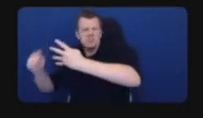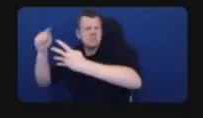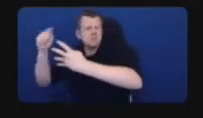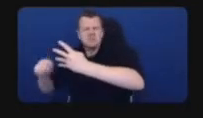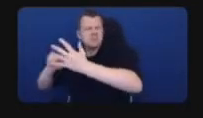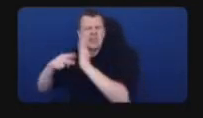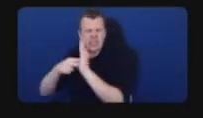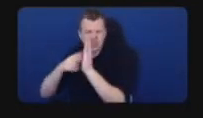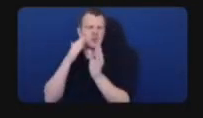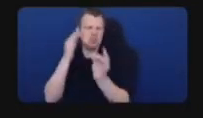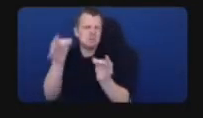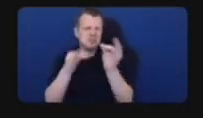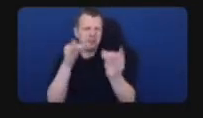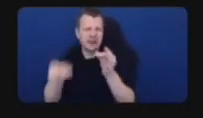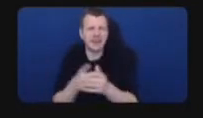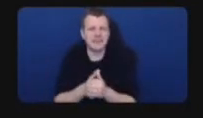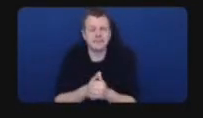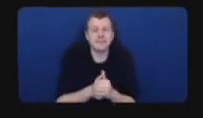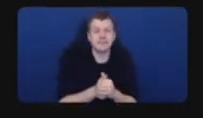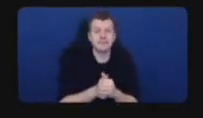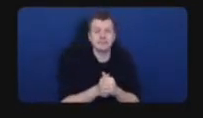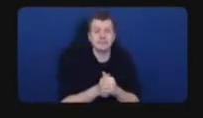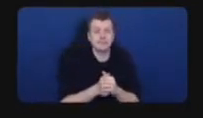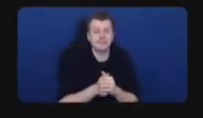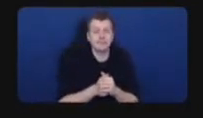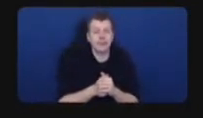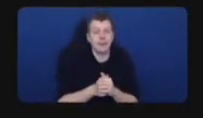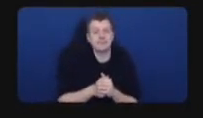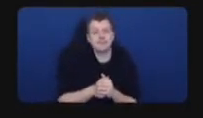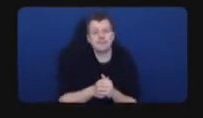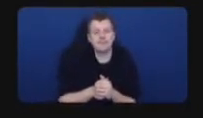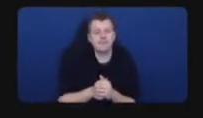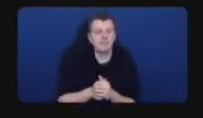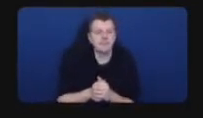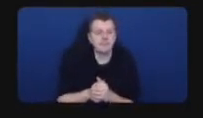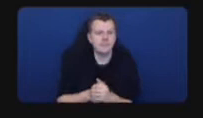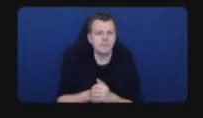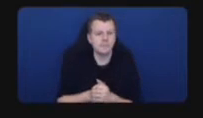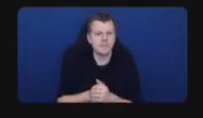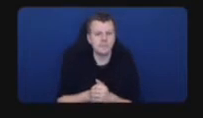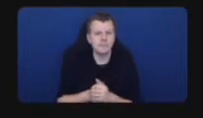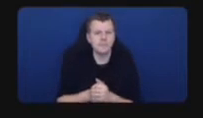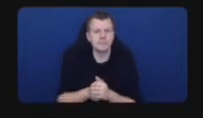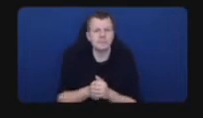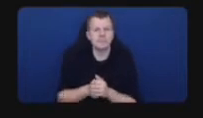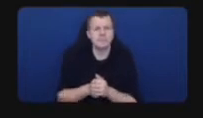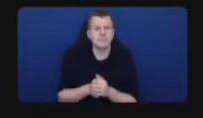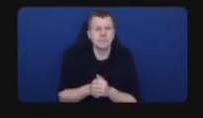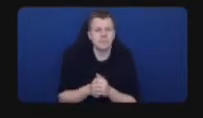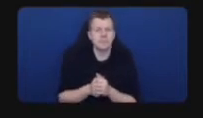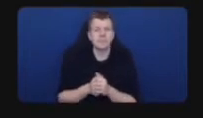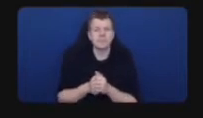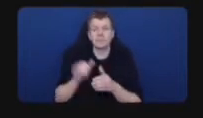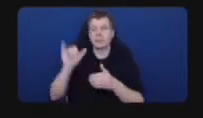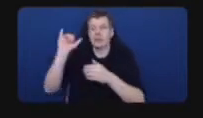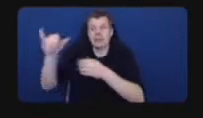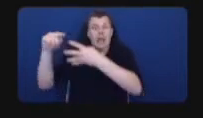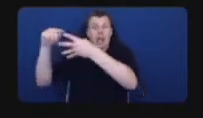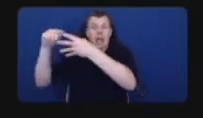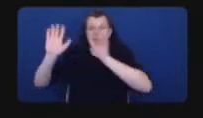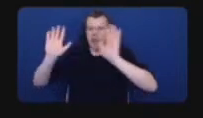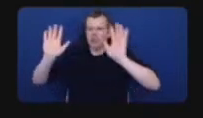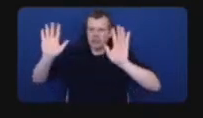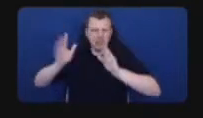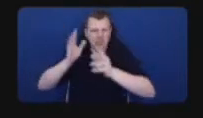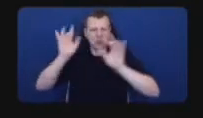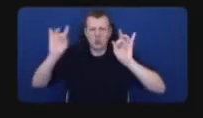而且在每一个指标呢是意识的是什么，对于我们的群体来说，那是